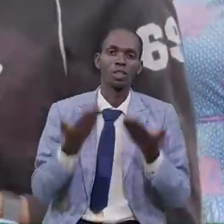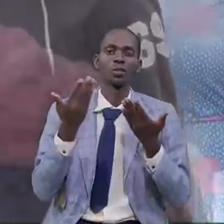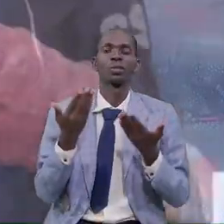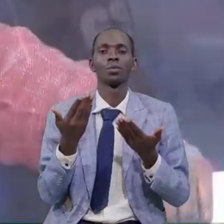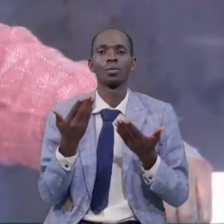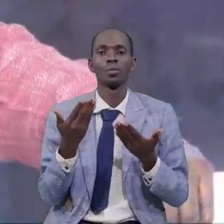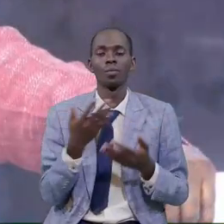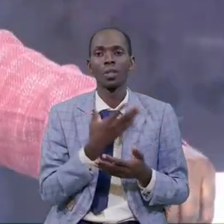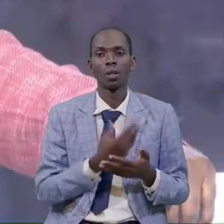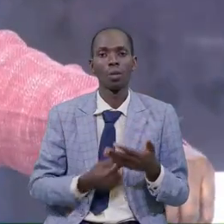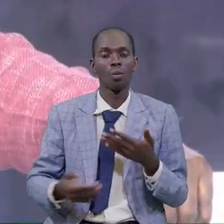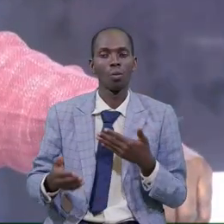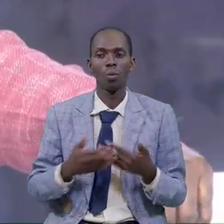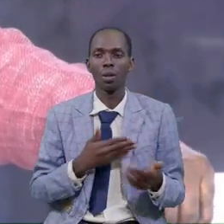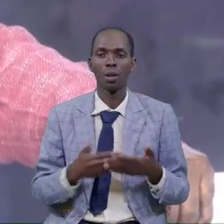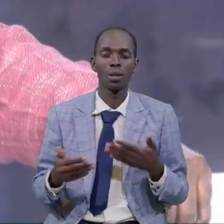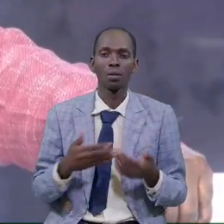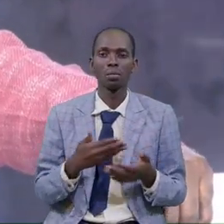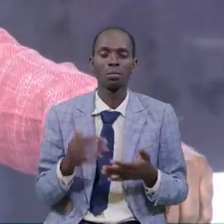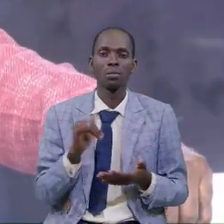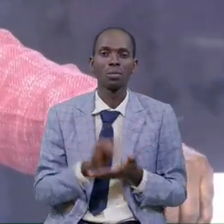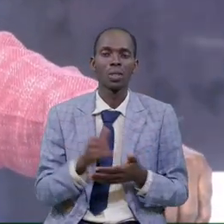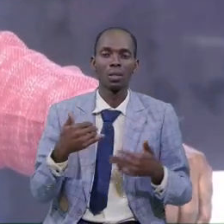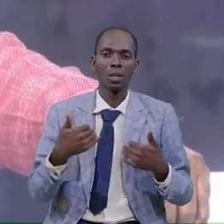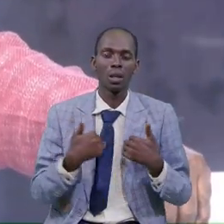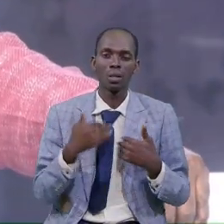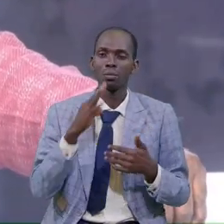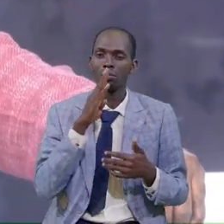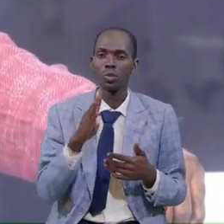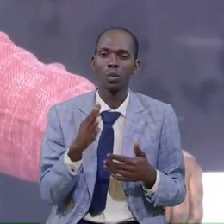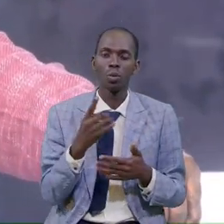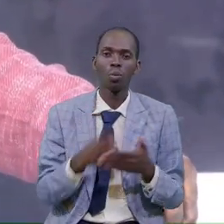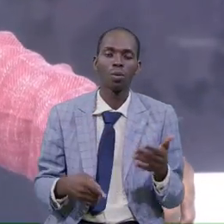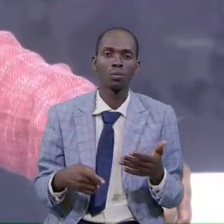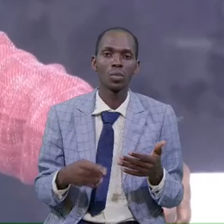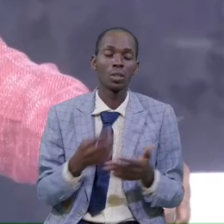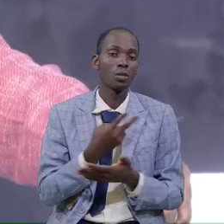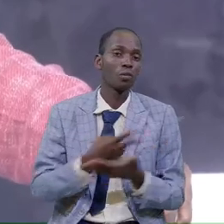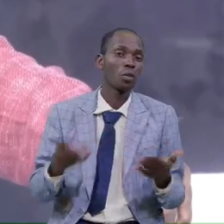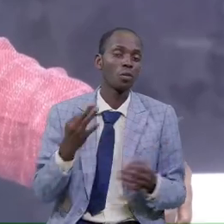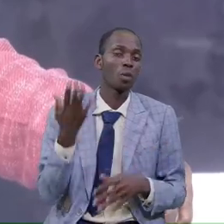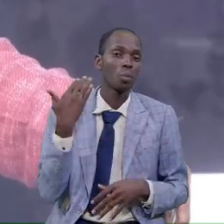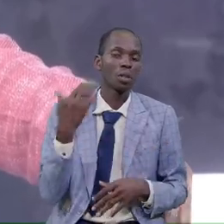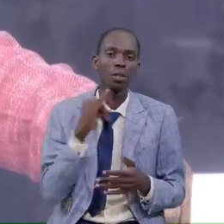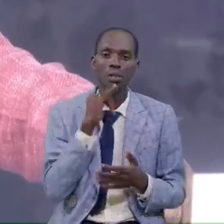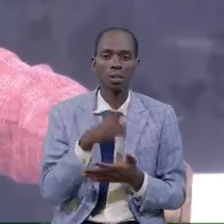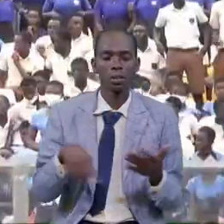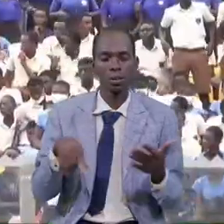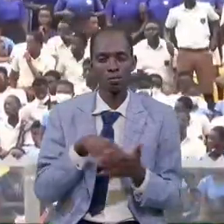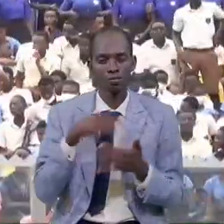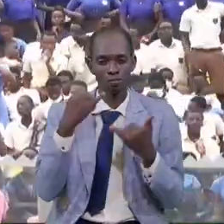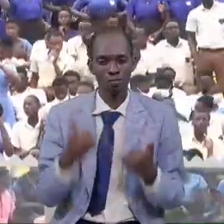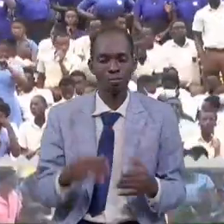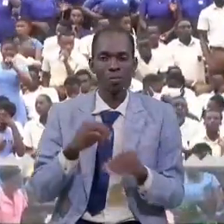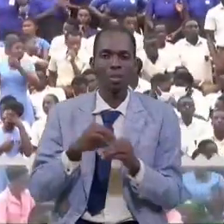T'élever. Et tout ce qui était l'obstacle dans ta vie est annulé maintenant au nom